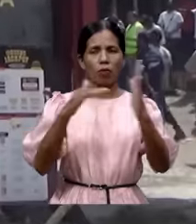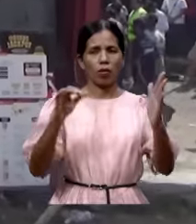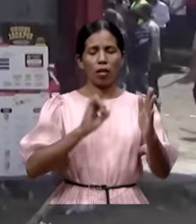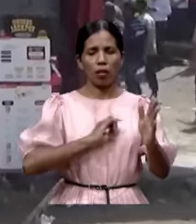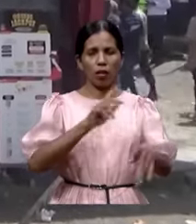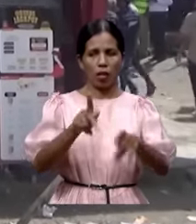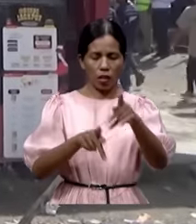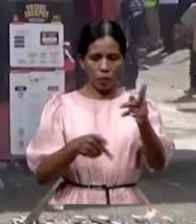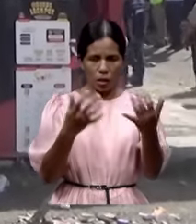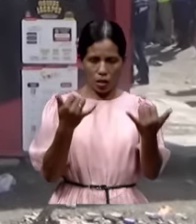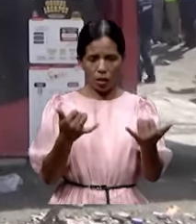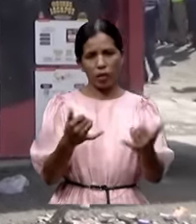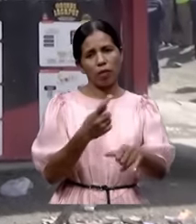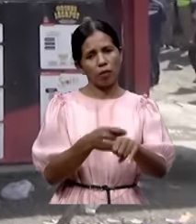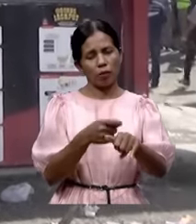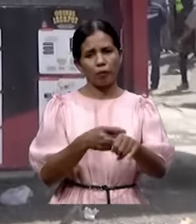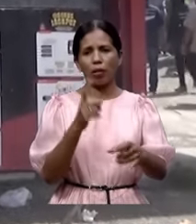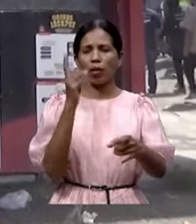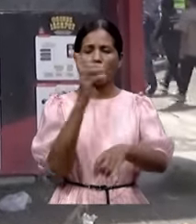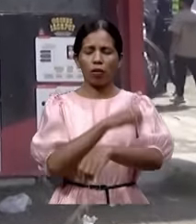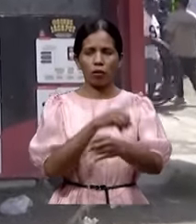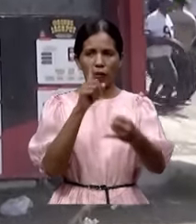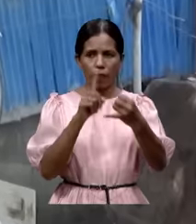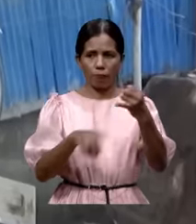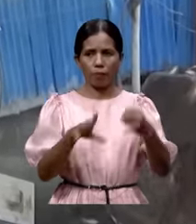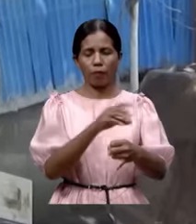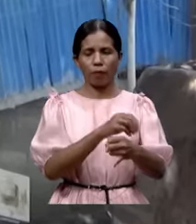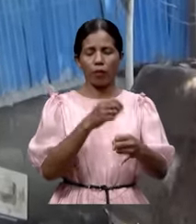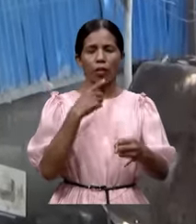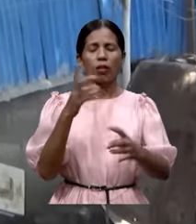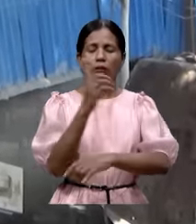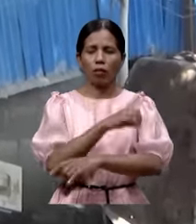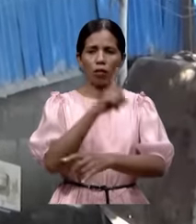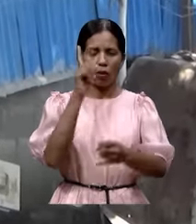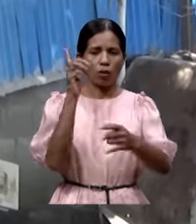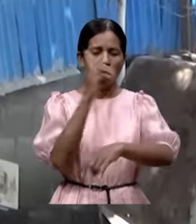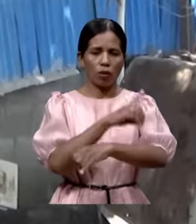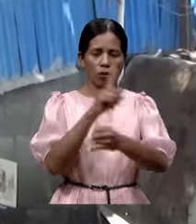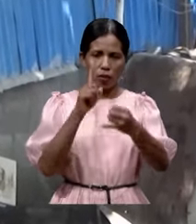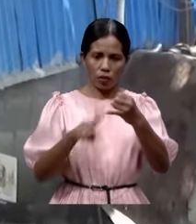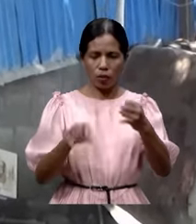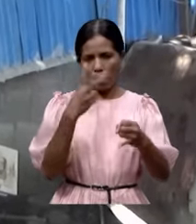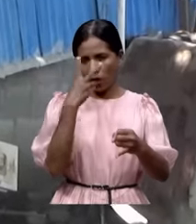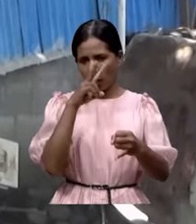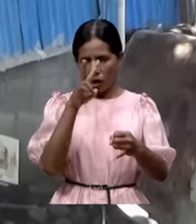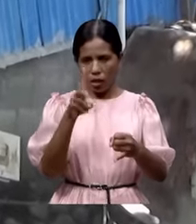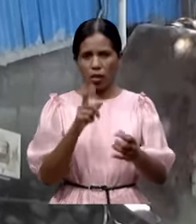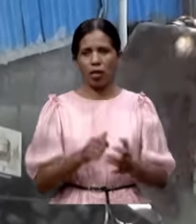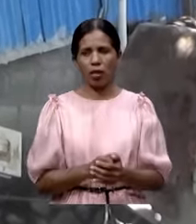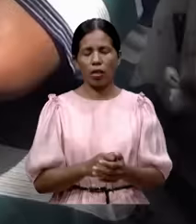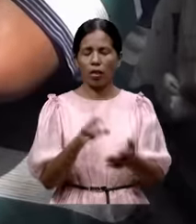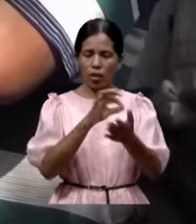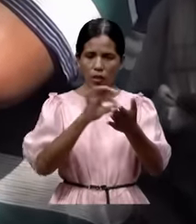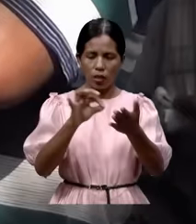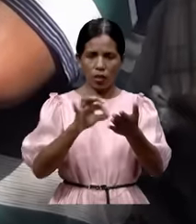komdan na sito sa un konesan. Po ang nelor ikus para sir balok na arekening. Po ang nelor ikus hawa makakumpanya dar tamin sir bayo obras pulih. Asina